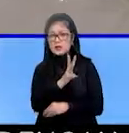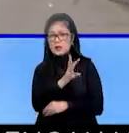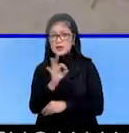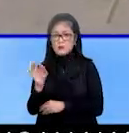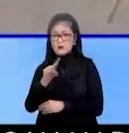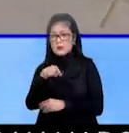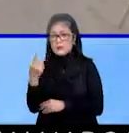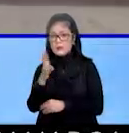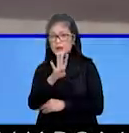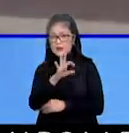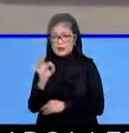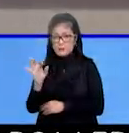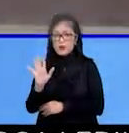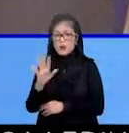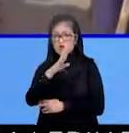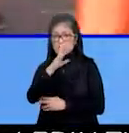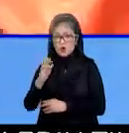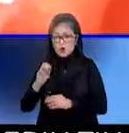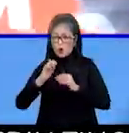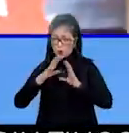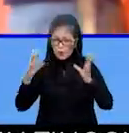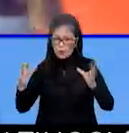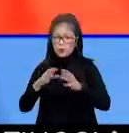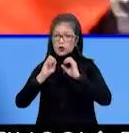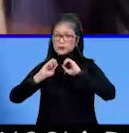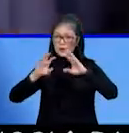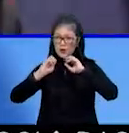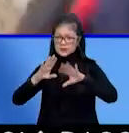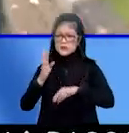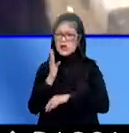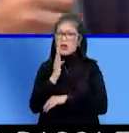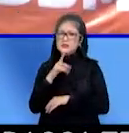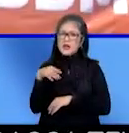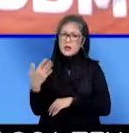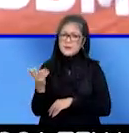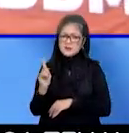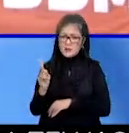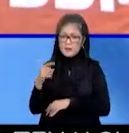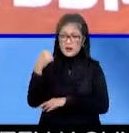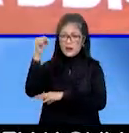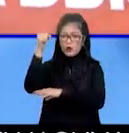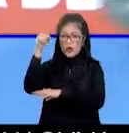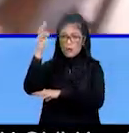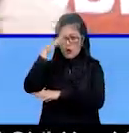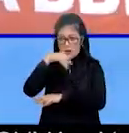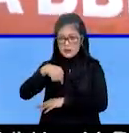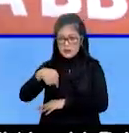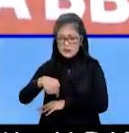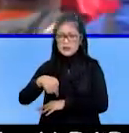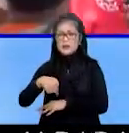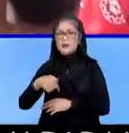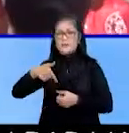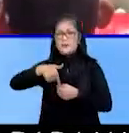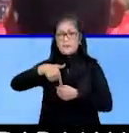berlangsung ya. Dan juga ada beberapa alasan buruh untuk menggelar aksi unjuk rasa ini, di mana harga BBM ini akan